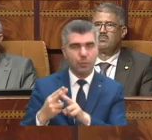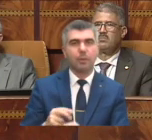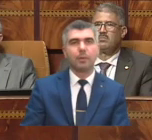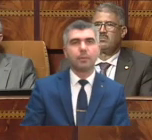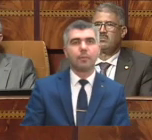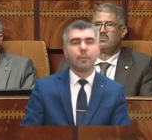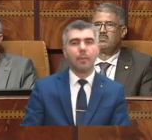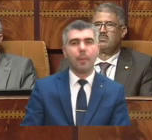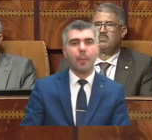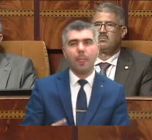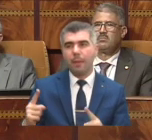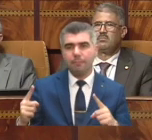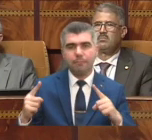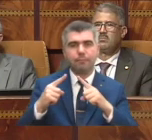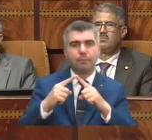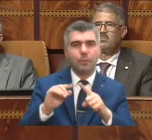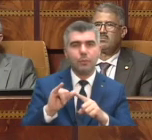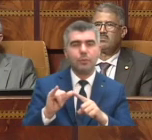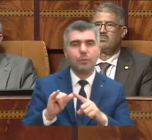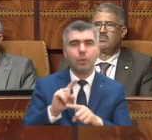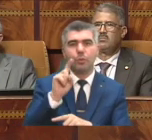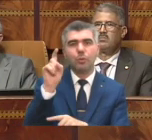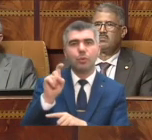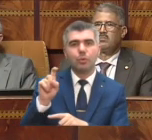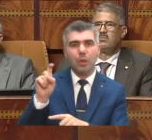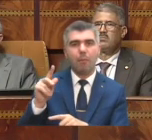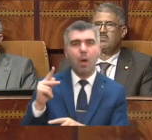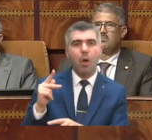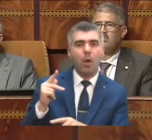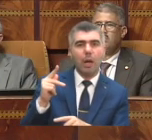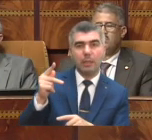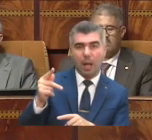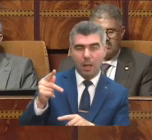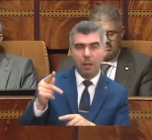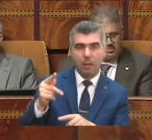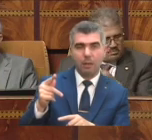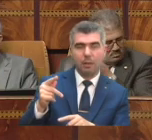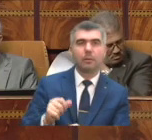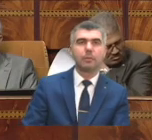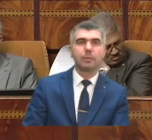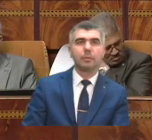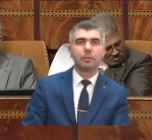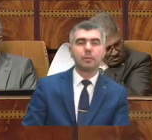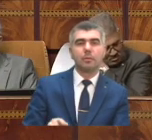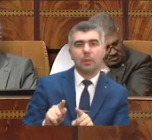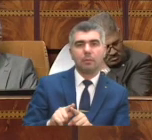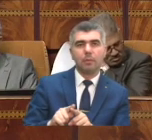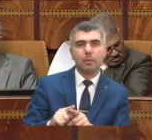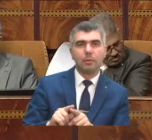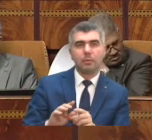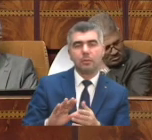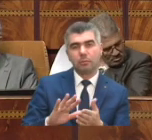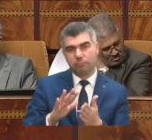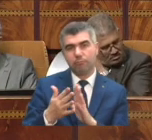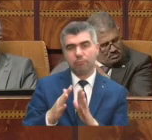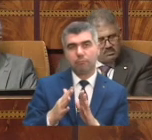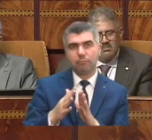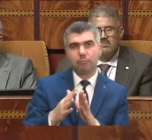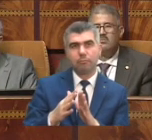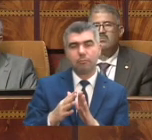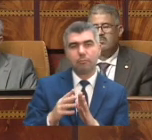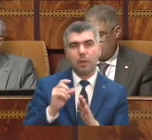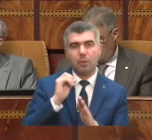بين جامعة عام الصفلية إقليم قنيطرة وجامعة سيدي علي البحراوي